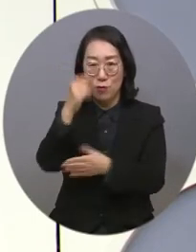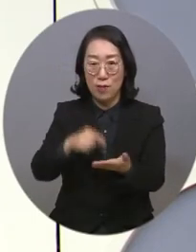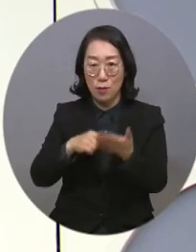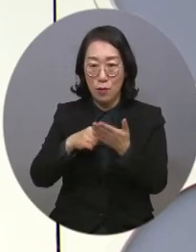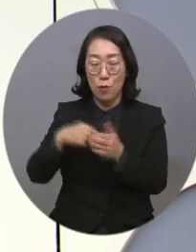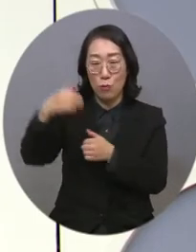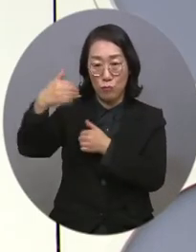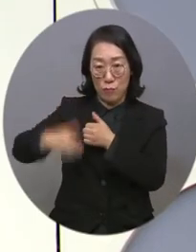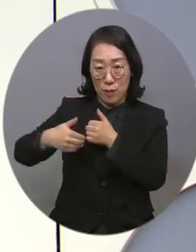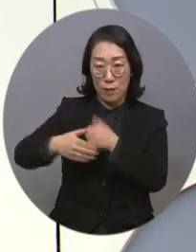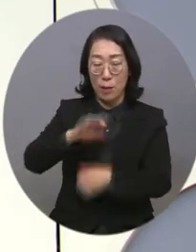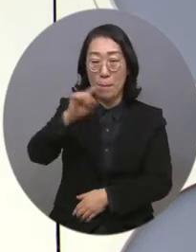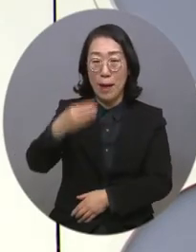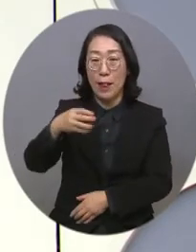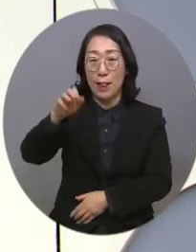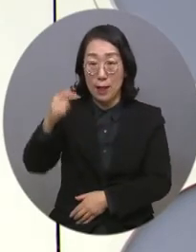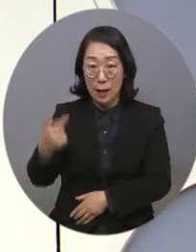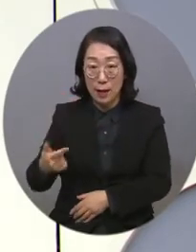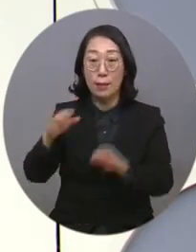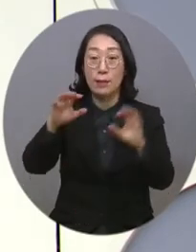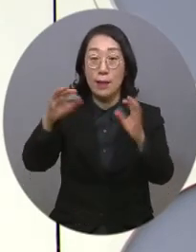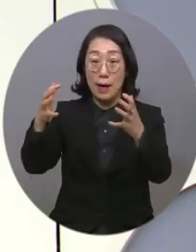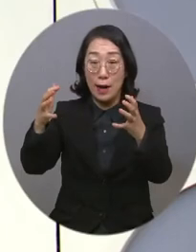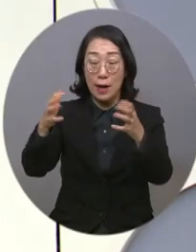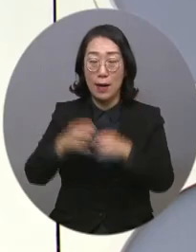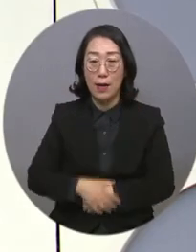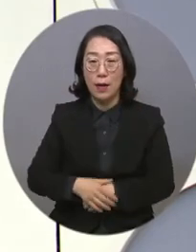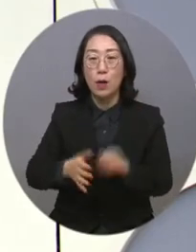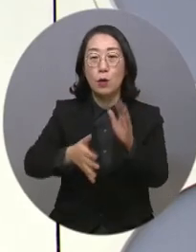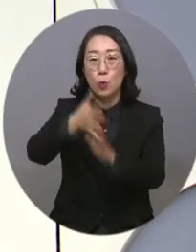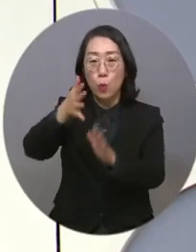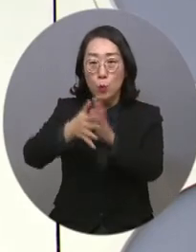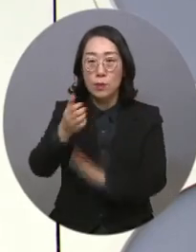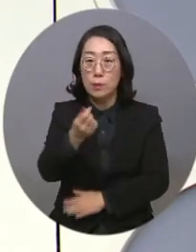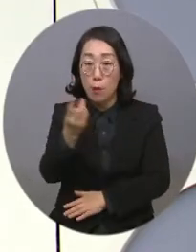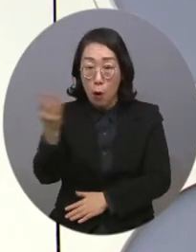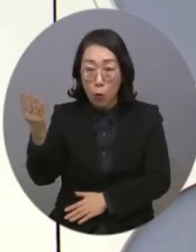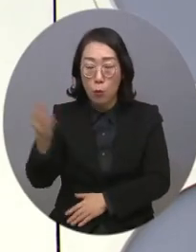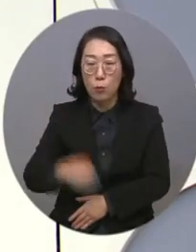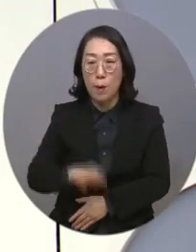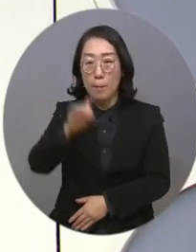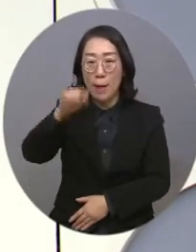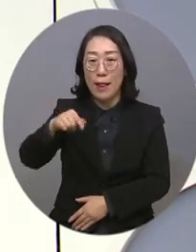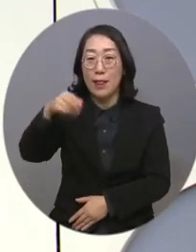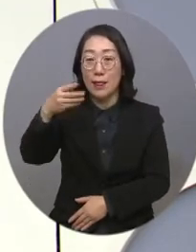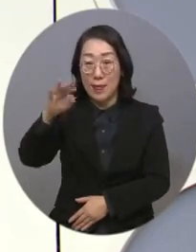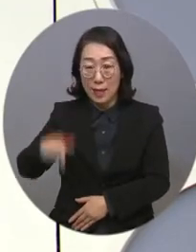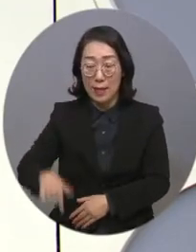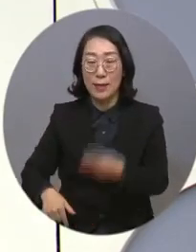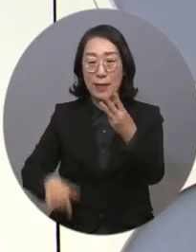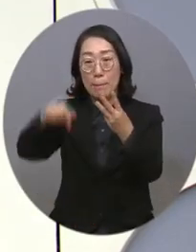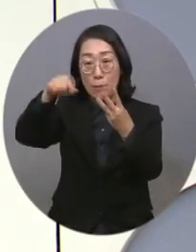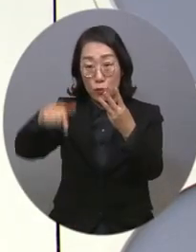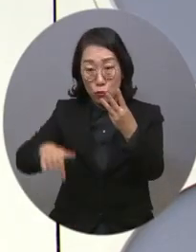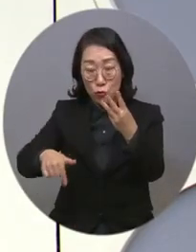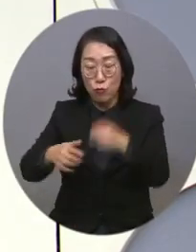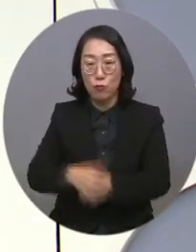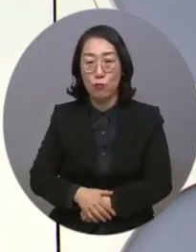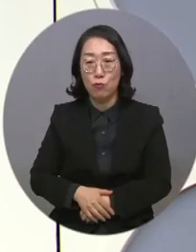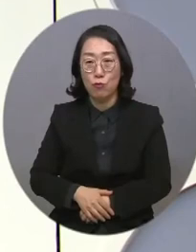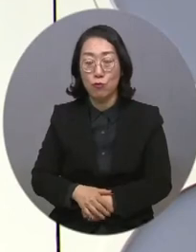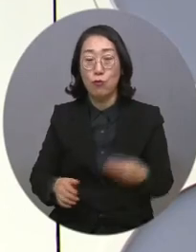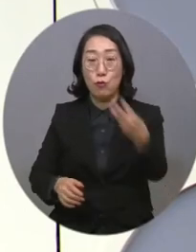제가 발칸 나라 도시들 몇 개 하고 발틱 나라 3국 에스토니아, 라트비아,